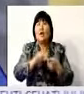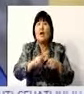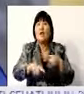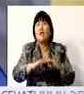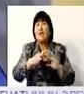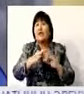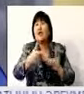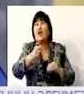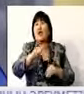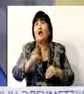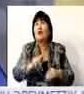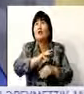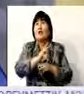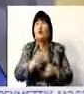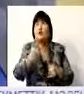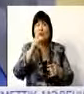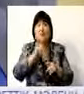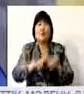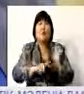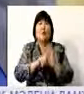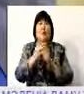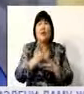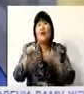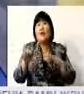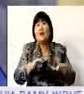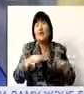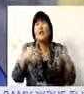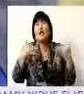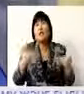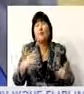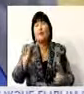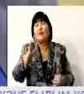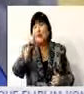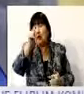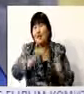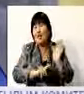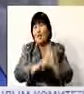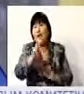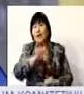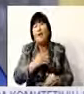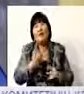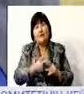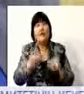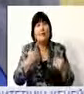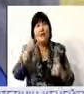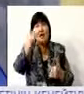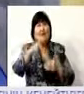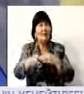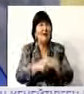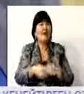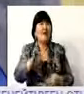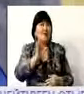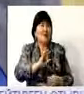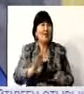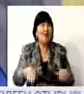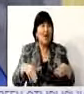елді мекенді газдандыру мәселесі бірден қолға алынды. Шаралар биыл сәуір айында басталған болатын, дәл міне жылдың аяғында